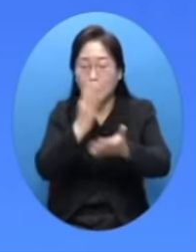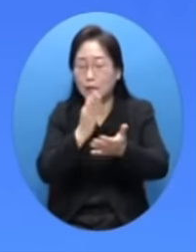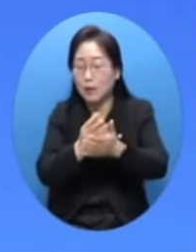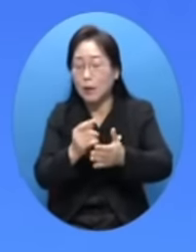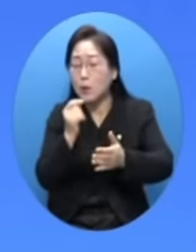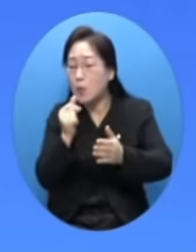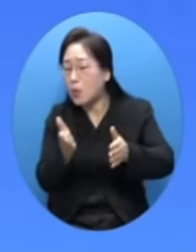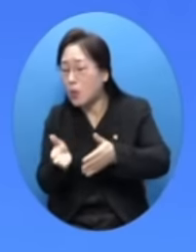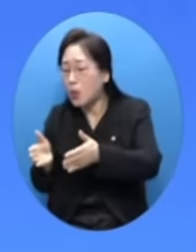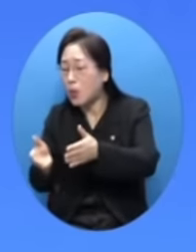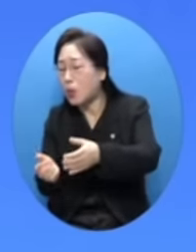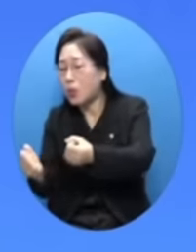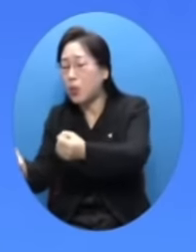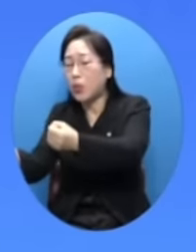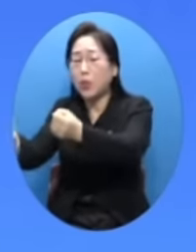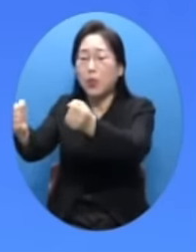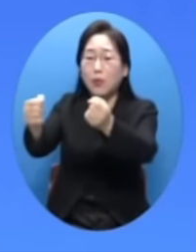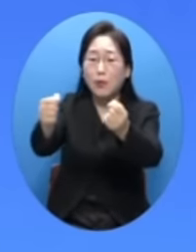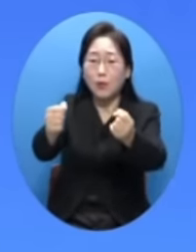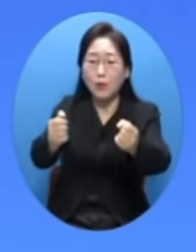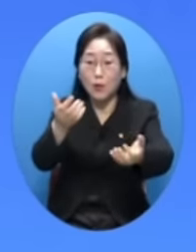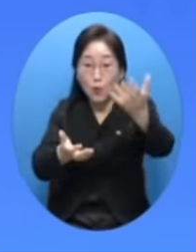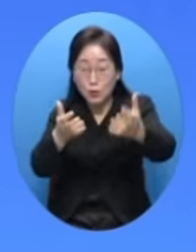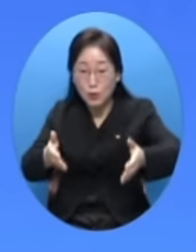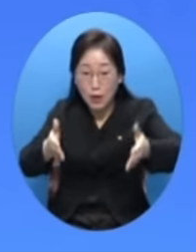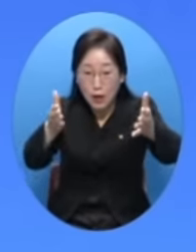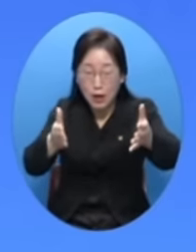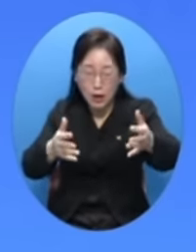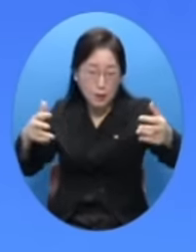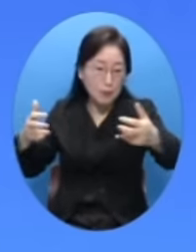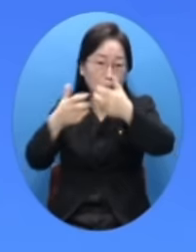돌아서 갑니다 또 고속 돌아가서 큰 사고하면